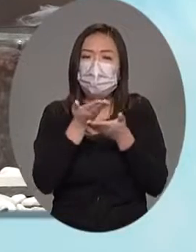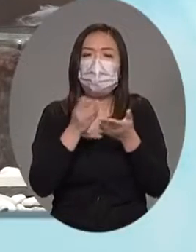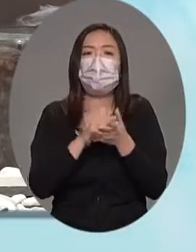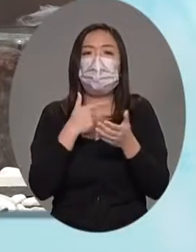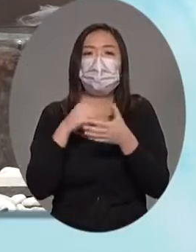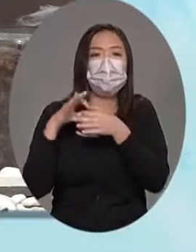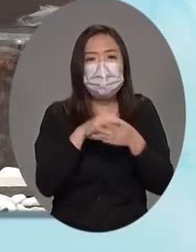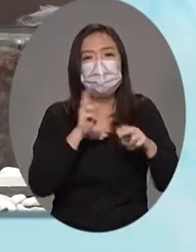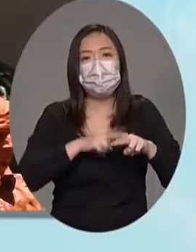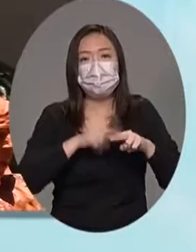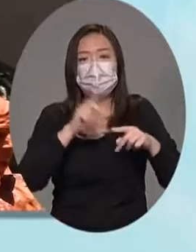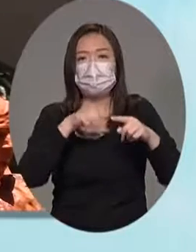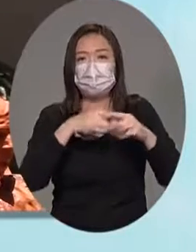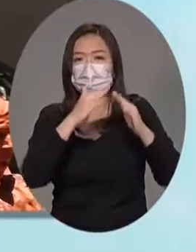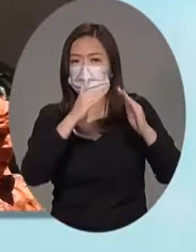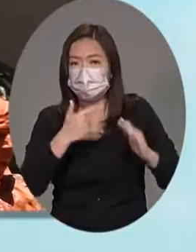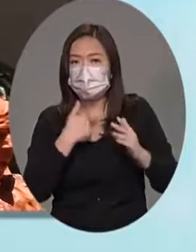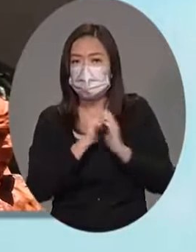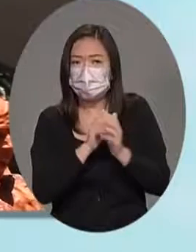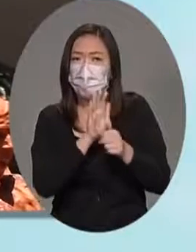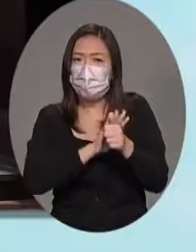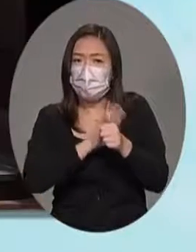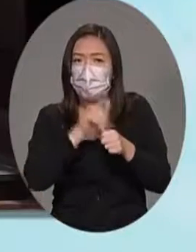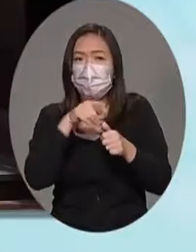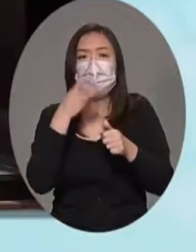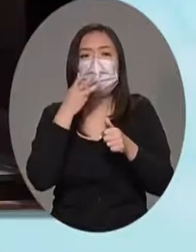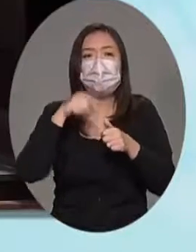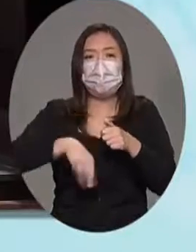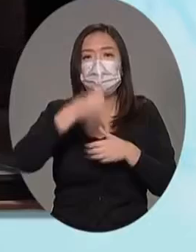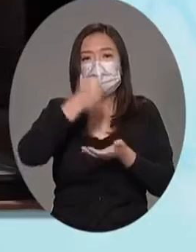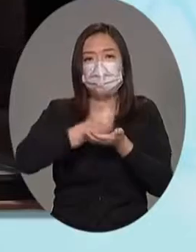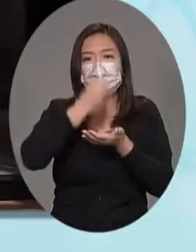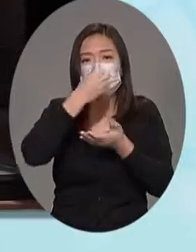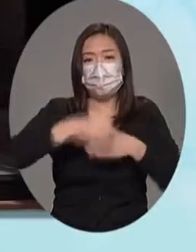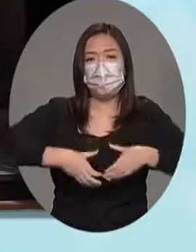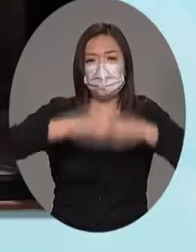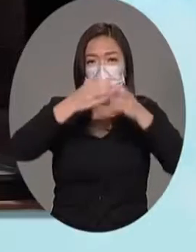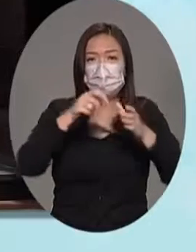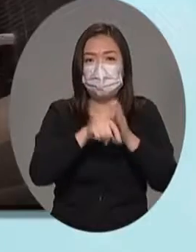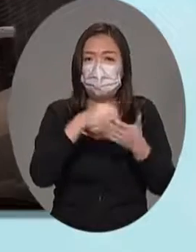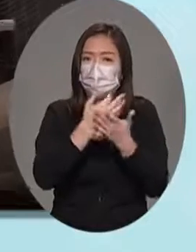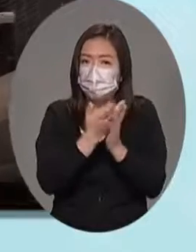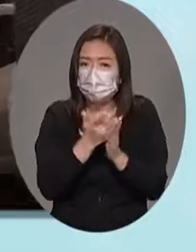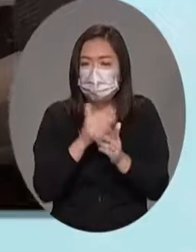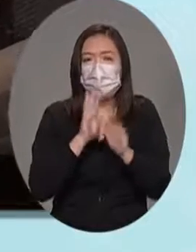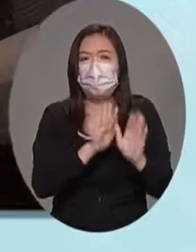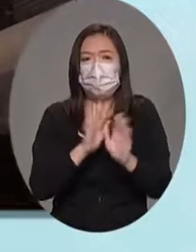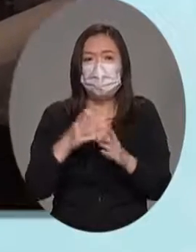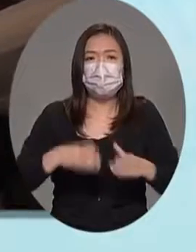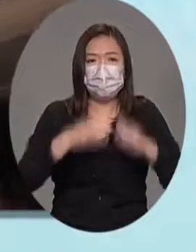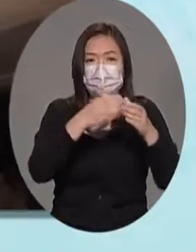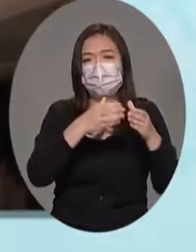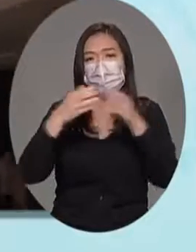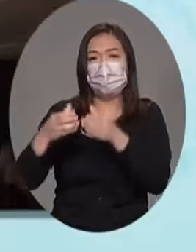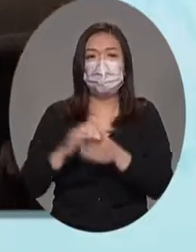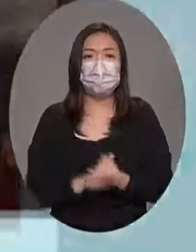聯絡中國大使館，要求對方保護好丹麥在香港的財產，並提供協助將雕塑移離香